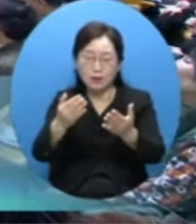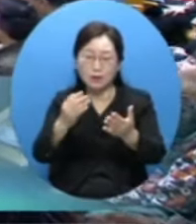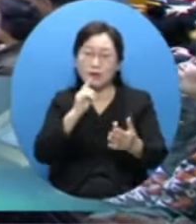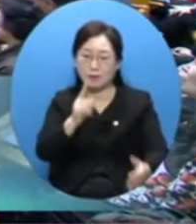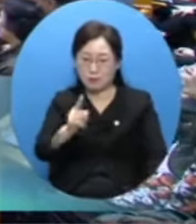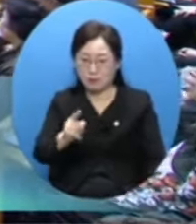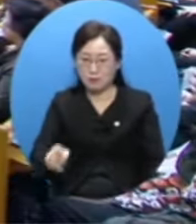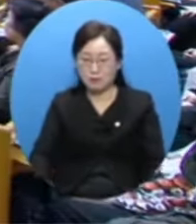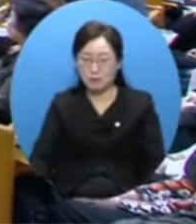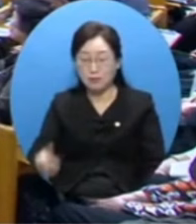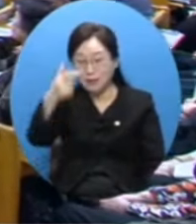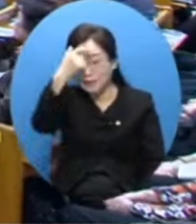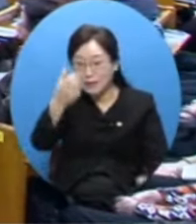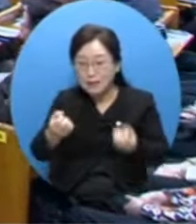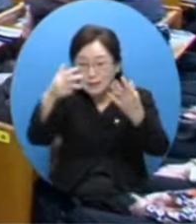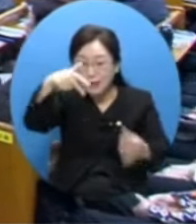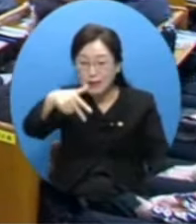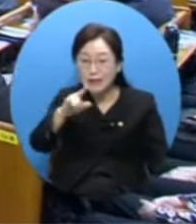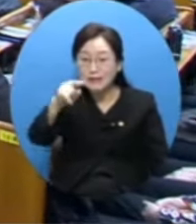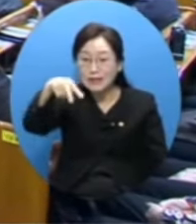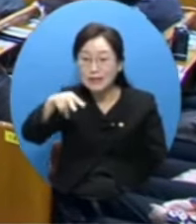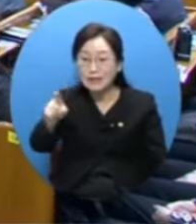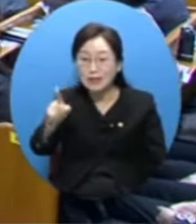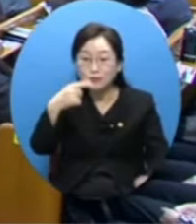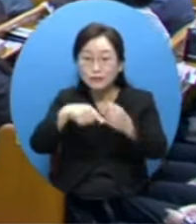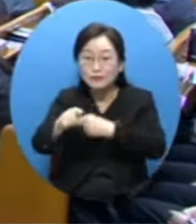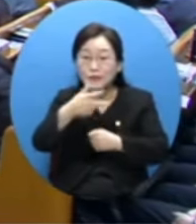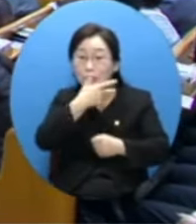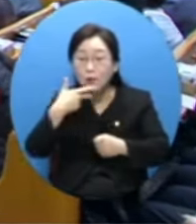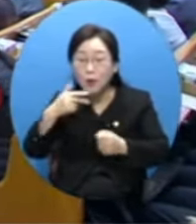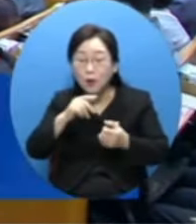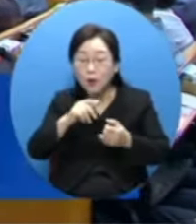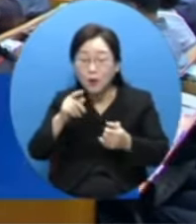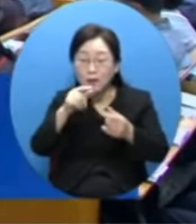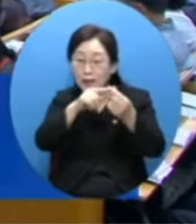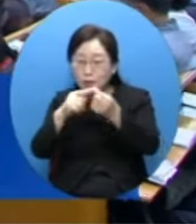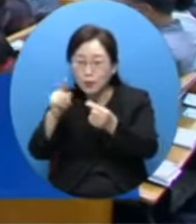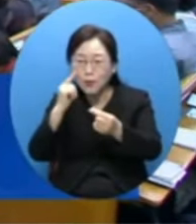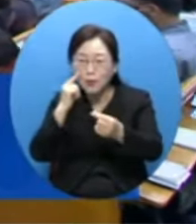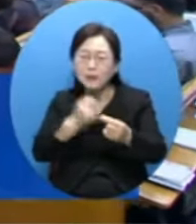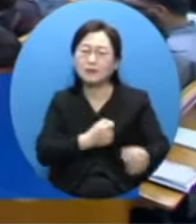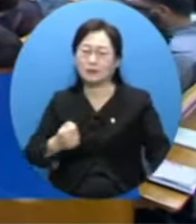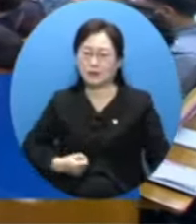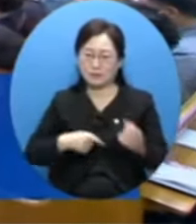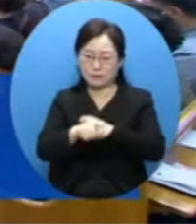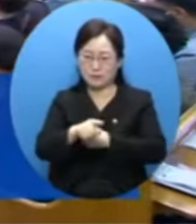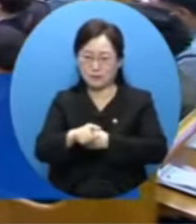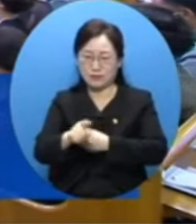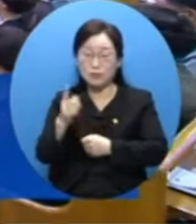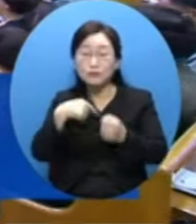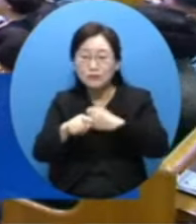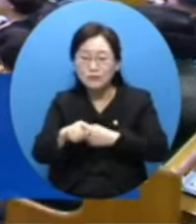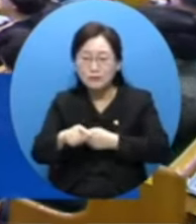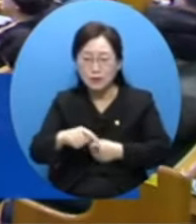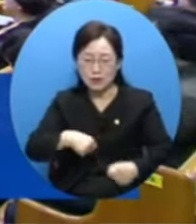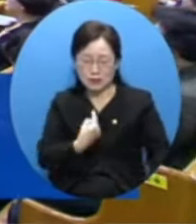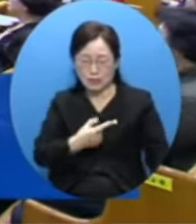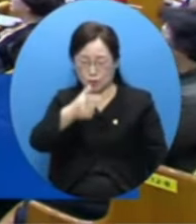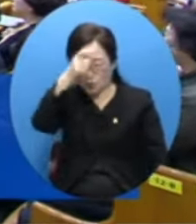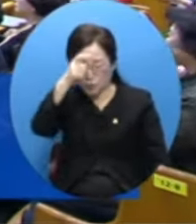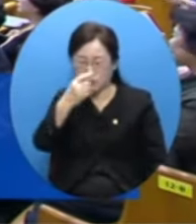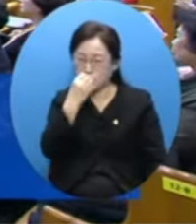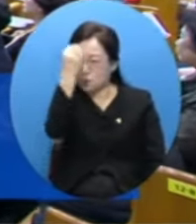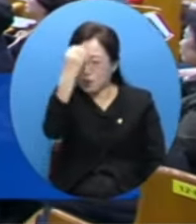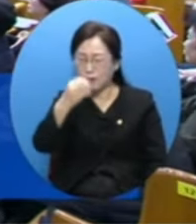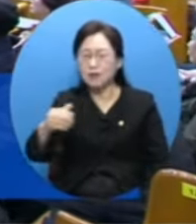말이 영어로 sacrifice, 희생이라는 말입니다. 진정한 감사는 내 자신의 모든 고집과 교만이 죽어 없어지고